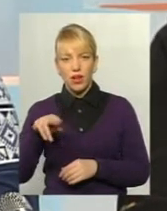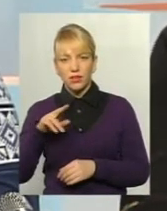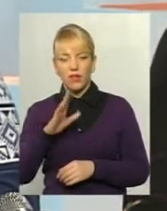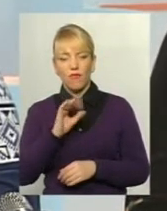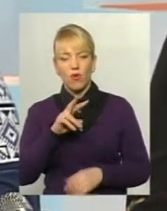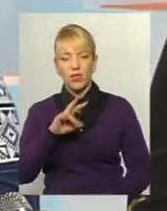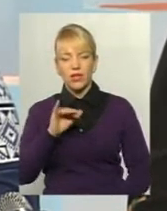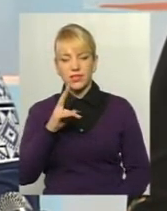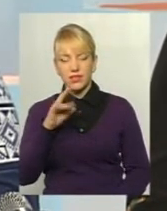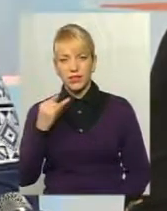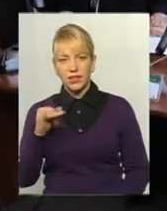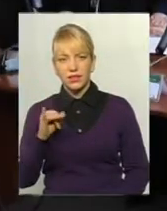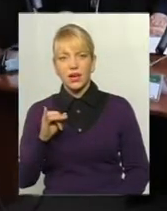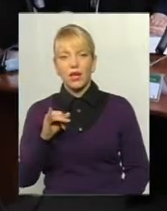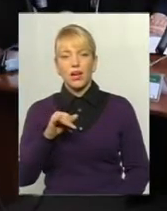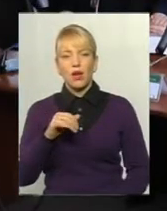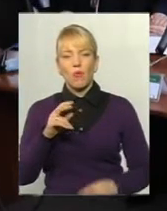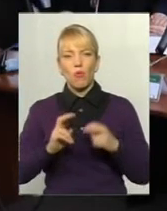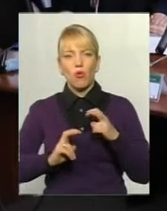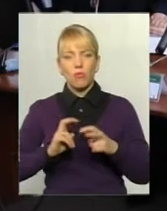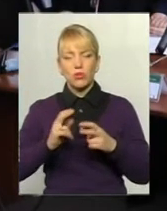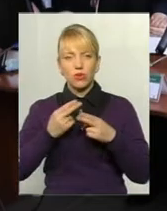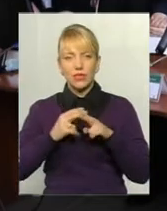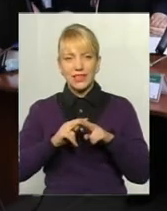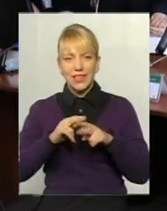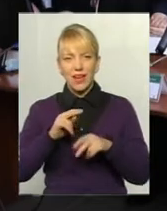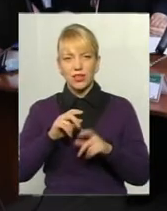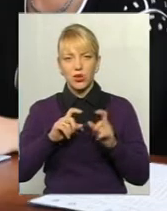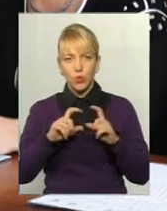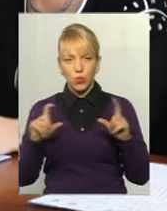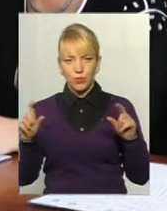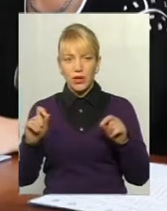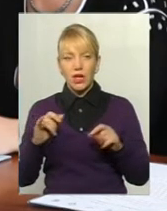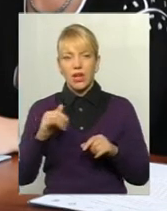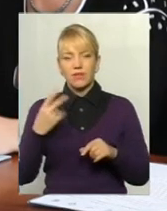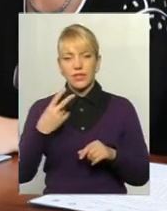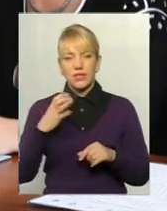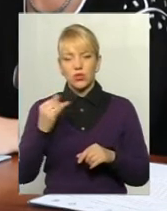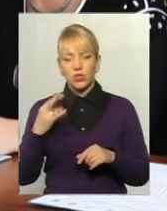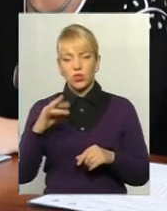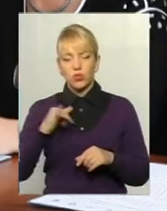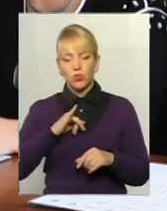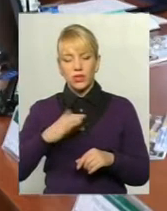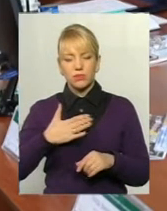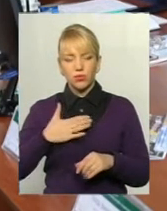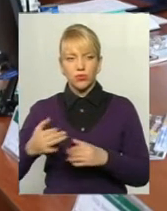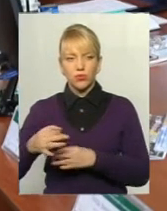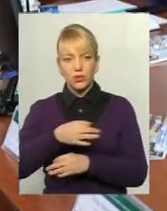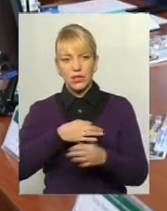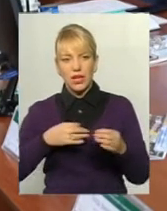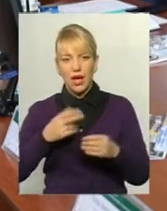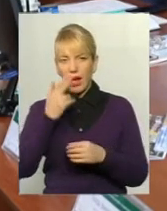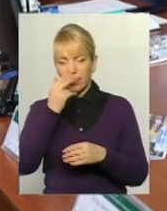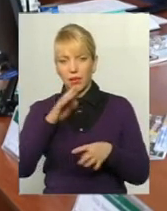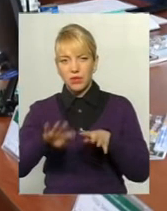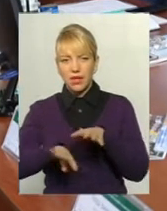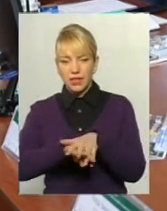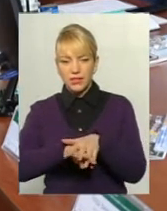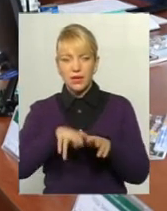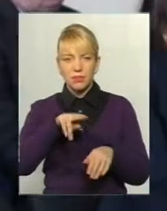технікуму. 20 січня 2017 року у нас там відбувся круглий стіл «Адаптація професійно-технічної